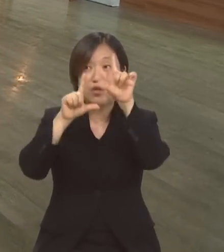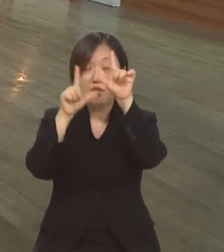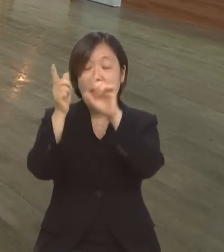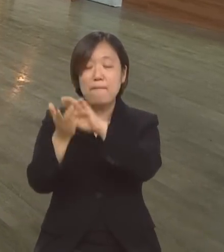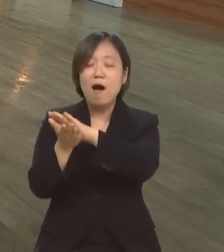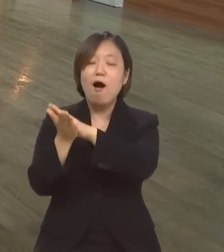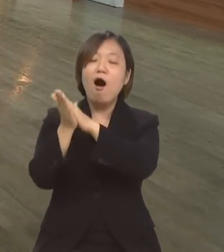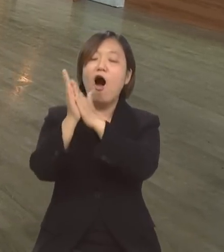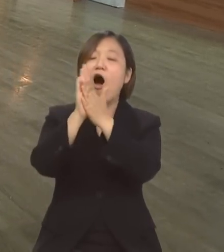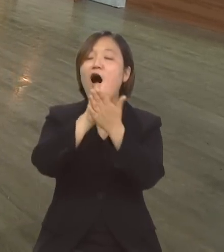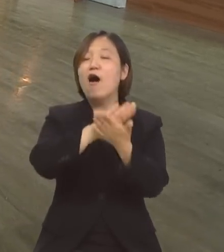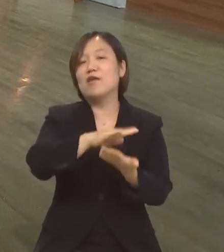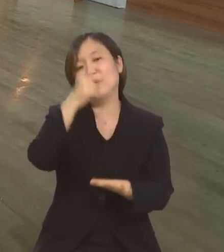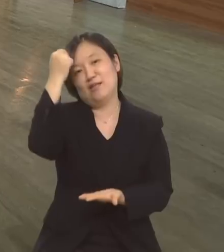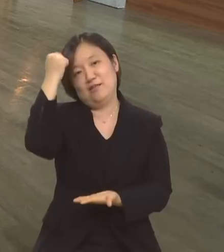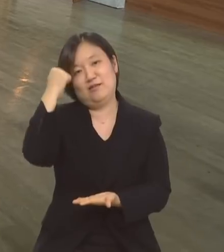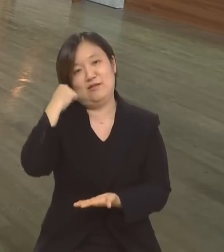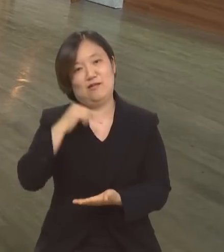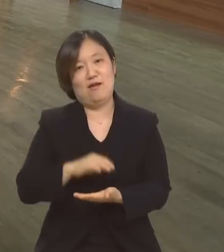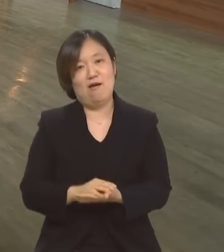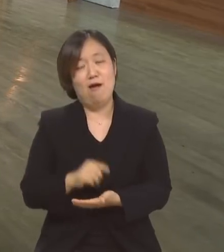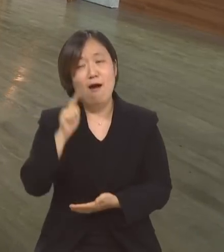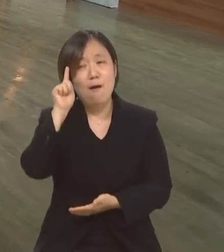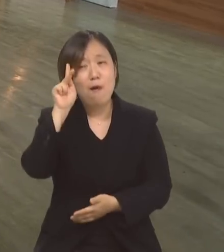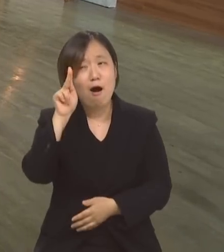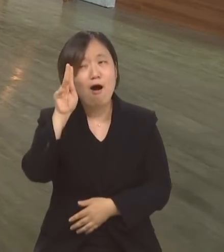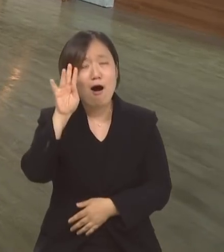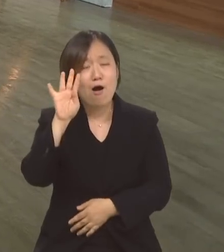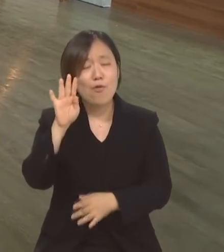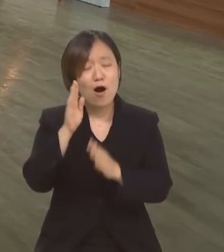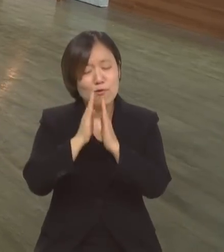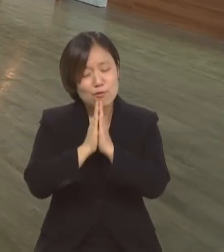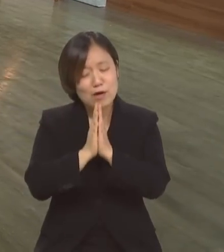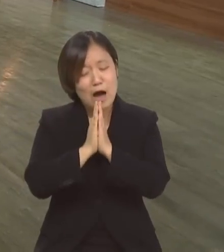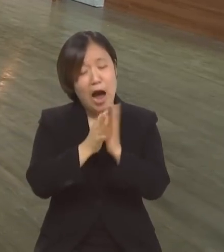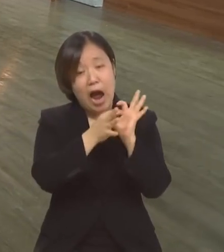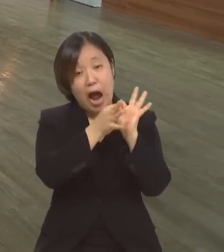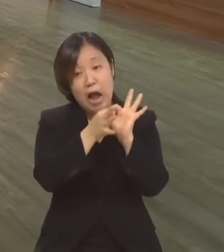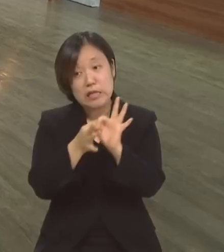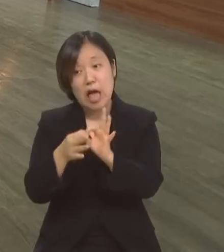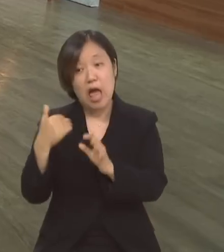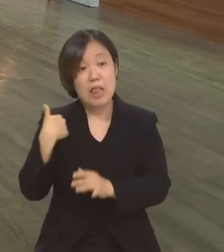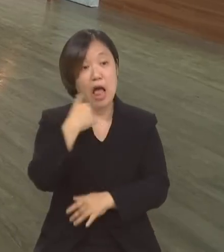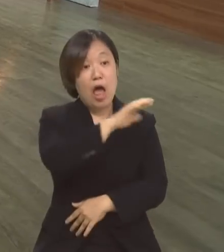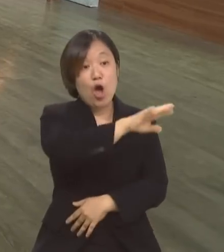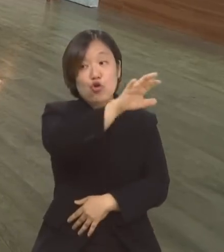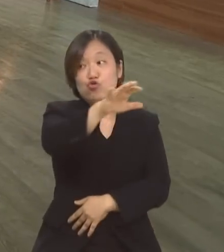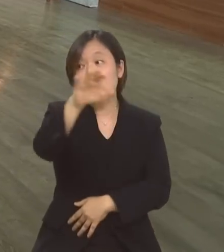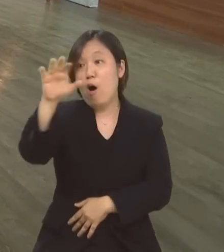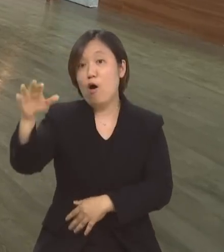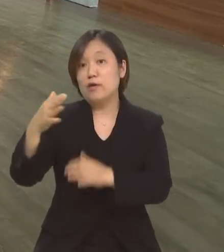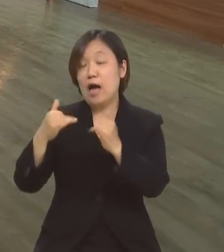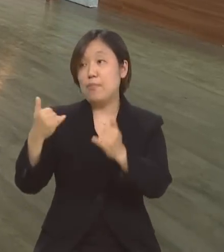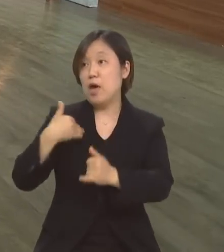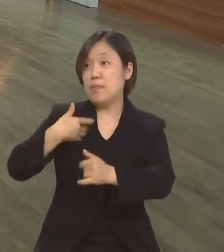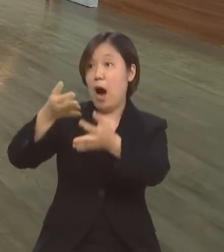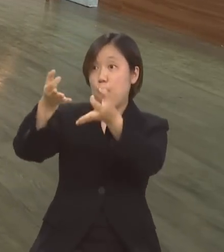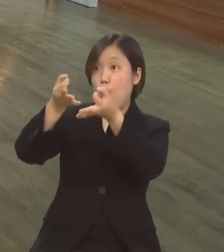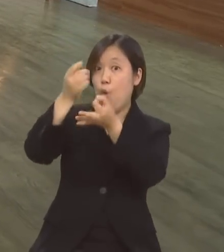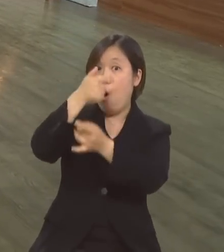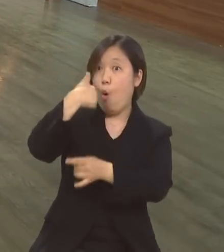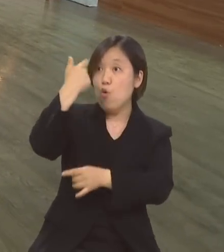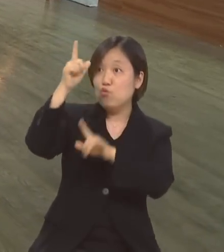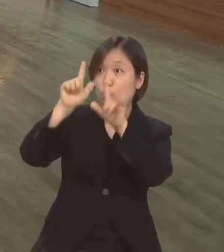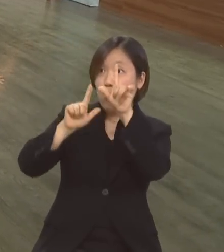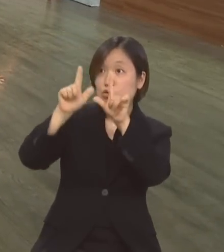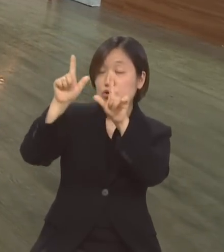개월 동안 점점 하면서 주변에 사람들이 오마도 인상이 변했다 얼굴이 엄청